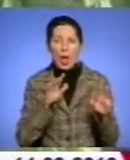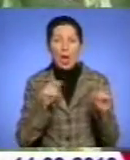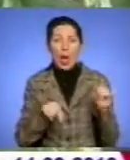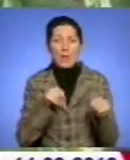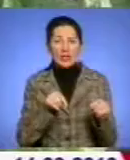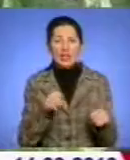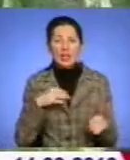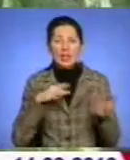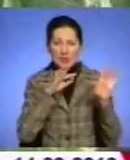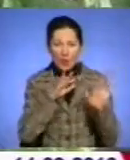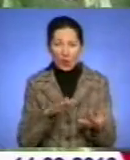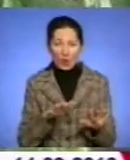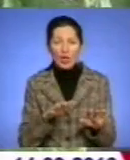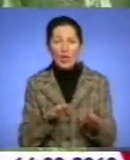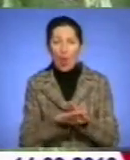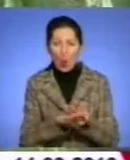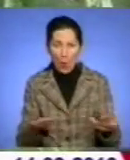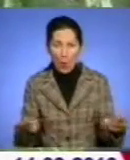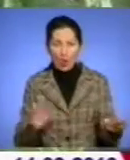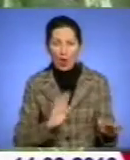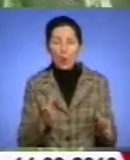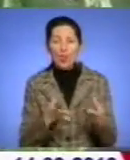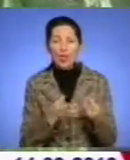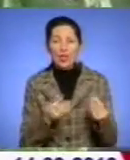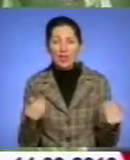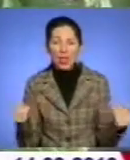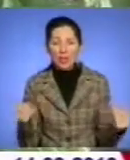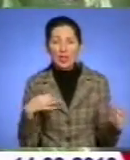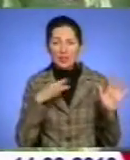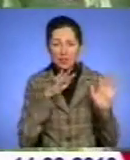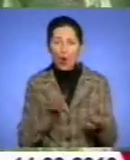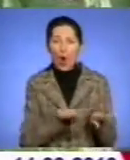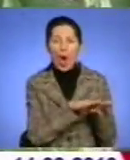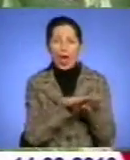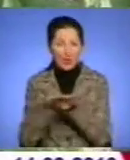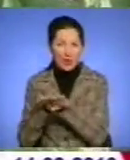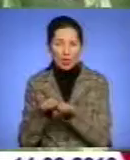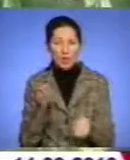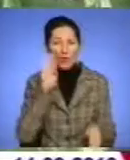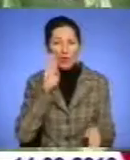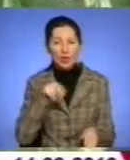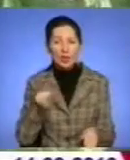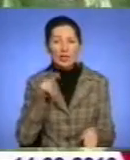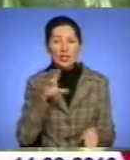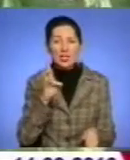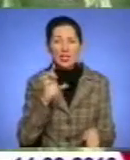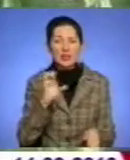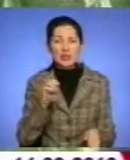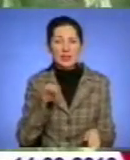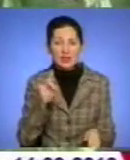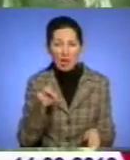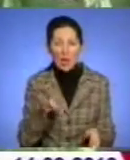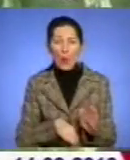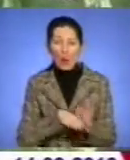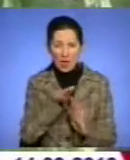і відбувалося танення снігу, рівні води на Дністрі, на лівих притоках дещо зросли, але не досягли небезпечних відміток,